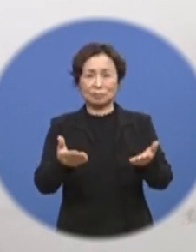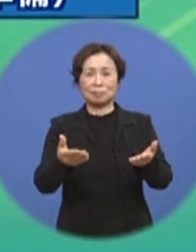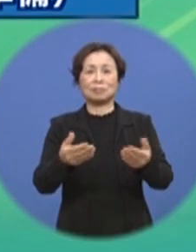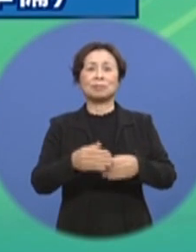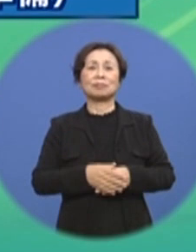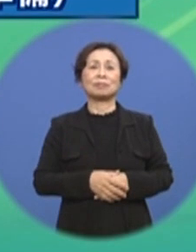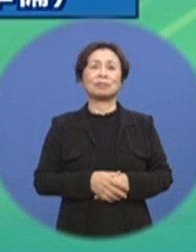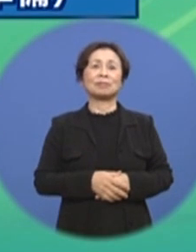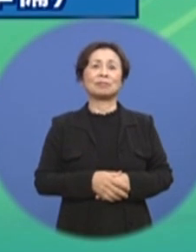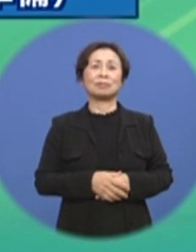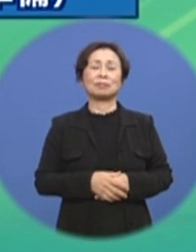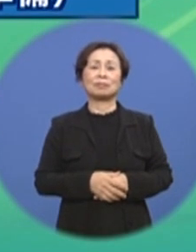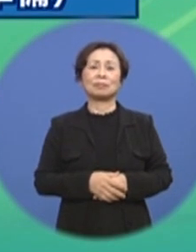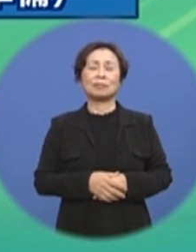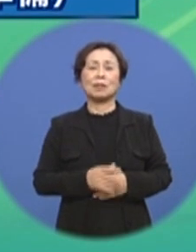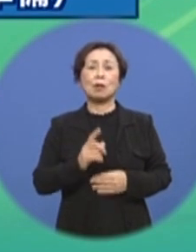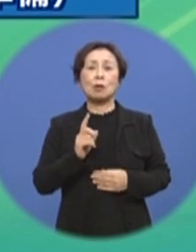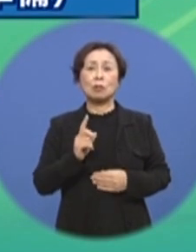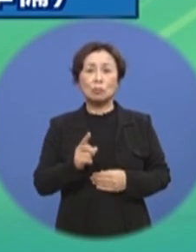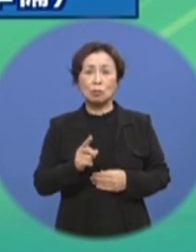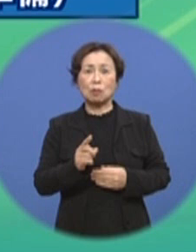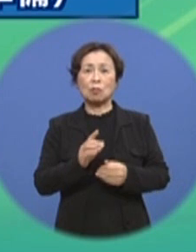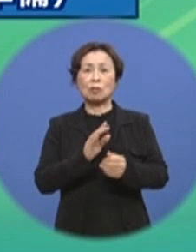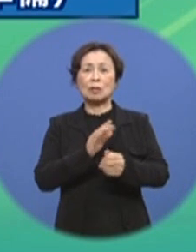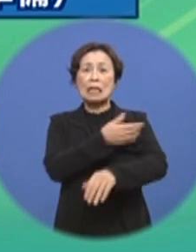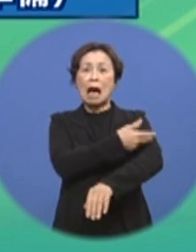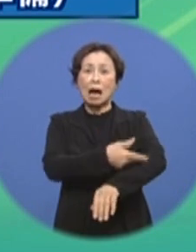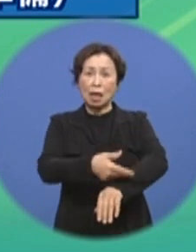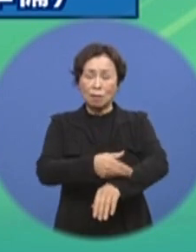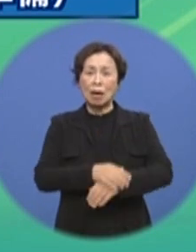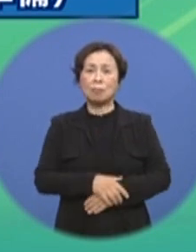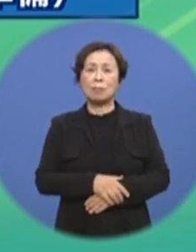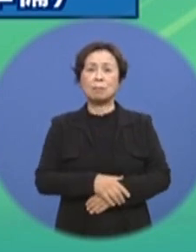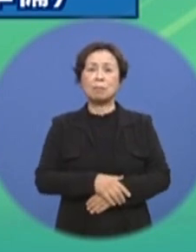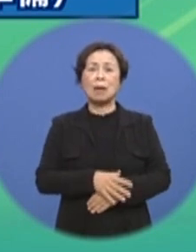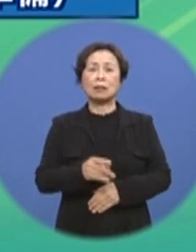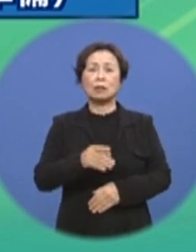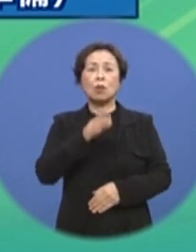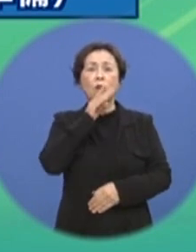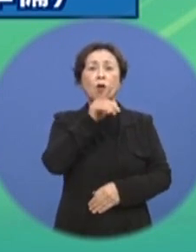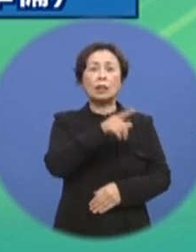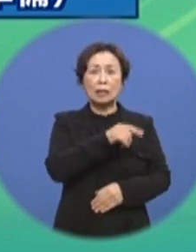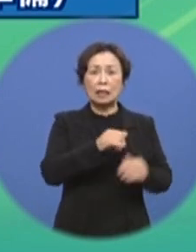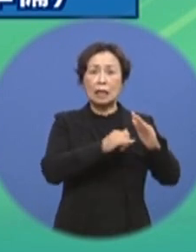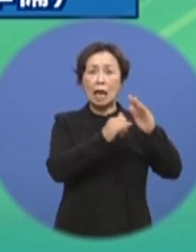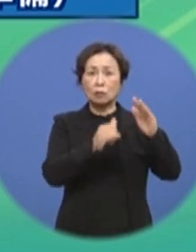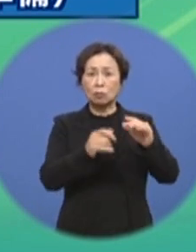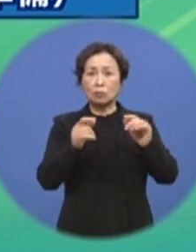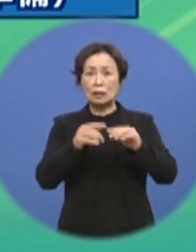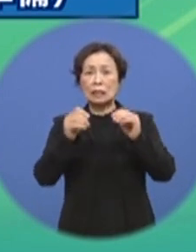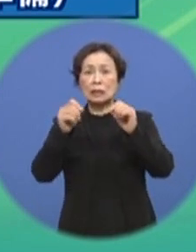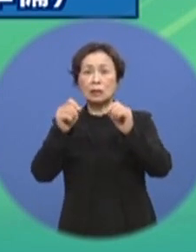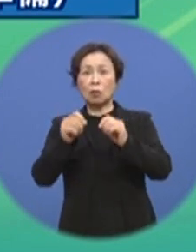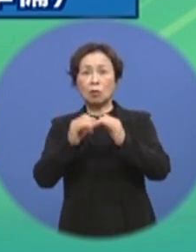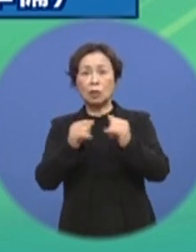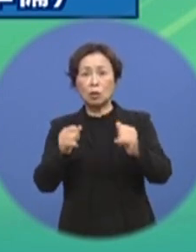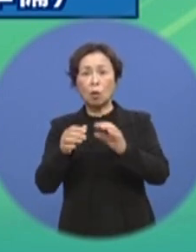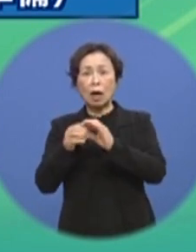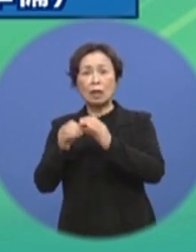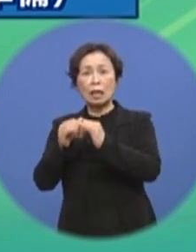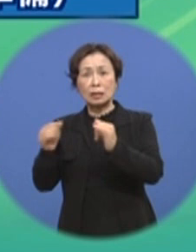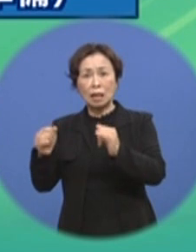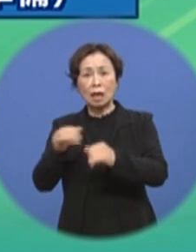ましたひきこもり支援の流れはまずはご本人ご家族ご近所関係者の方